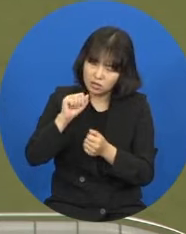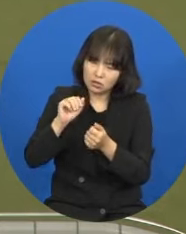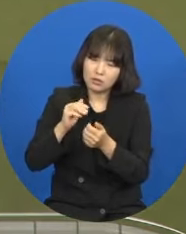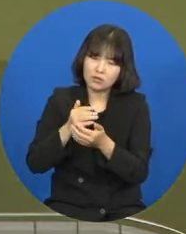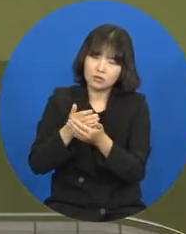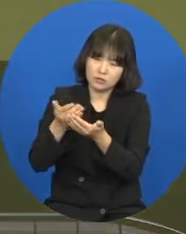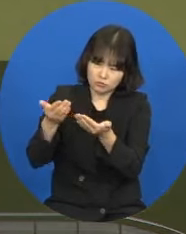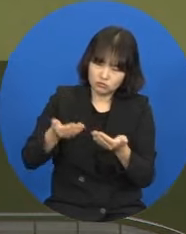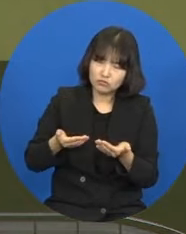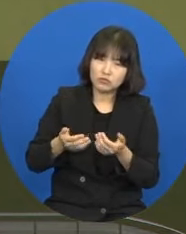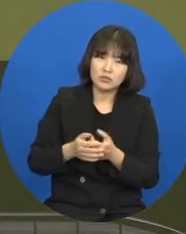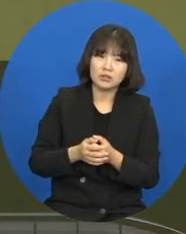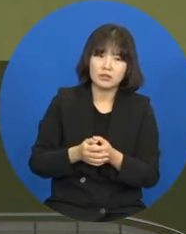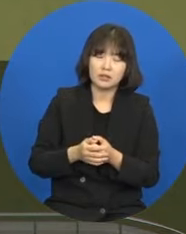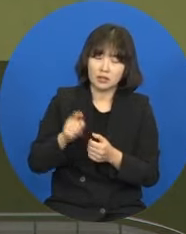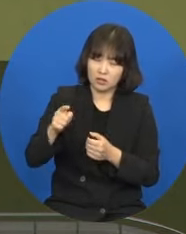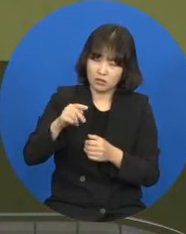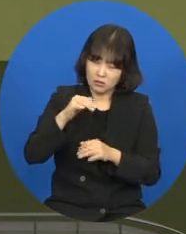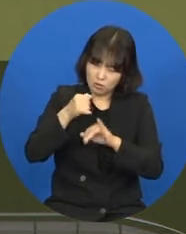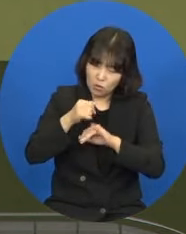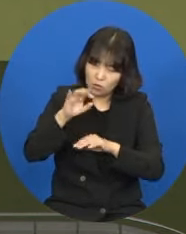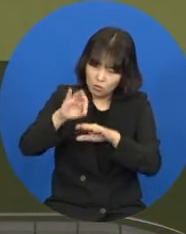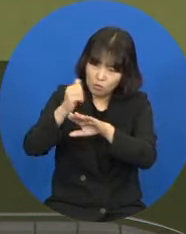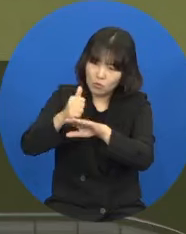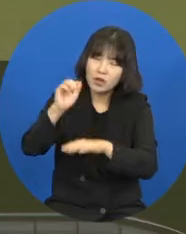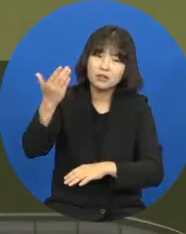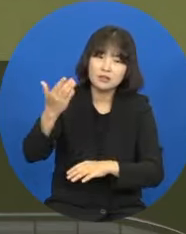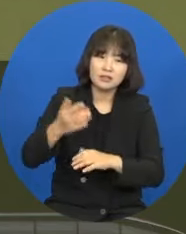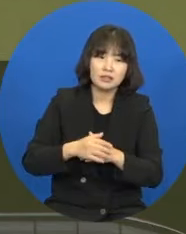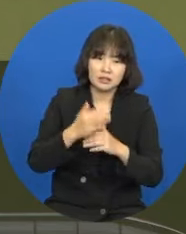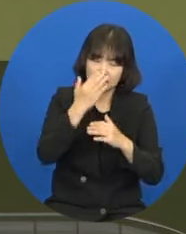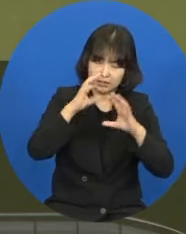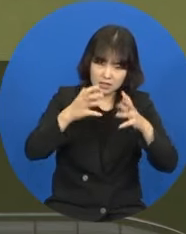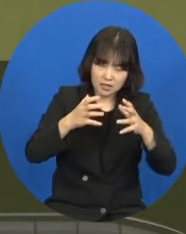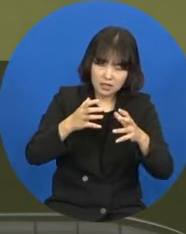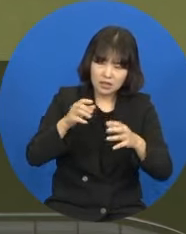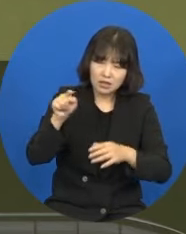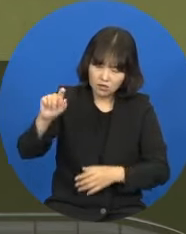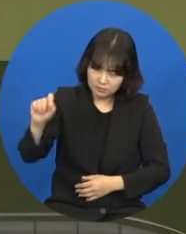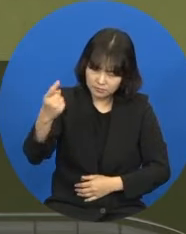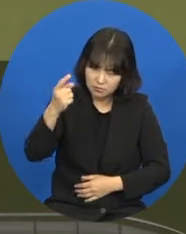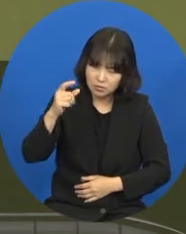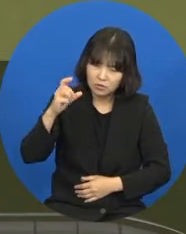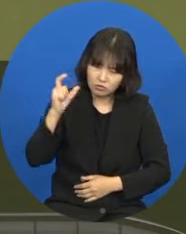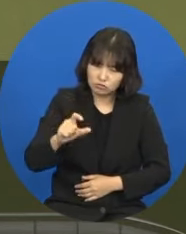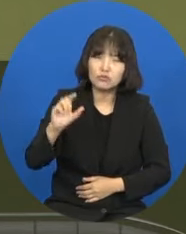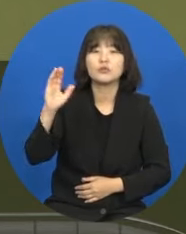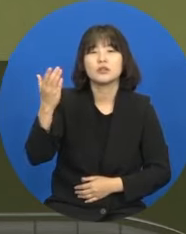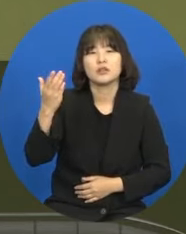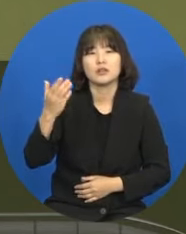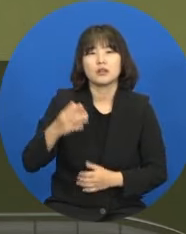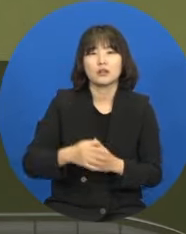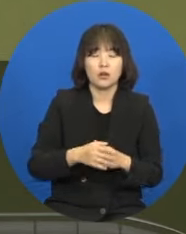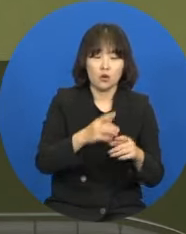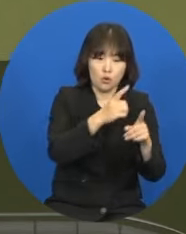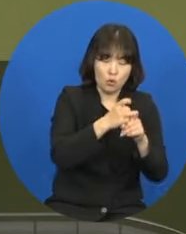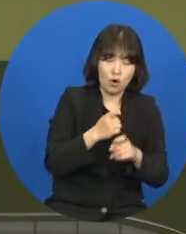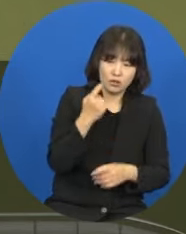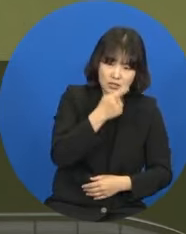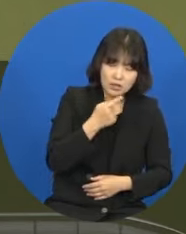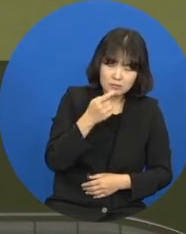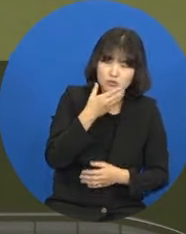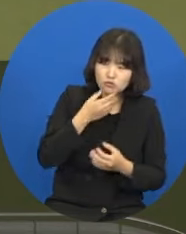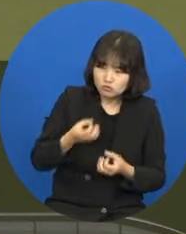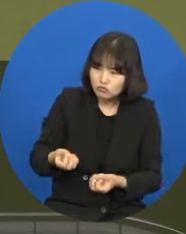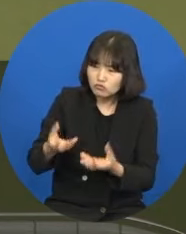20절에 너는 틀림없이 왕이 될 거야 이스라엘의 나라가 너의 손에서 굳게 설거다 원수의 입에서 축복이 말이 흘러나